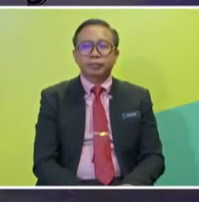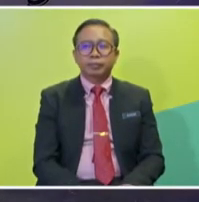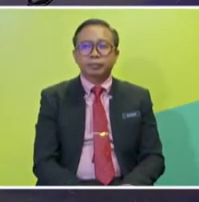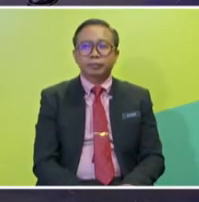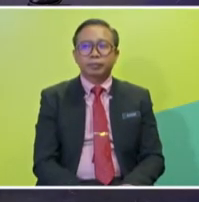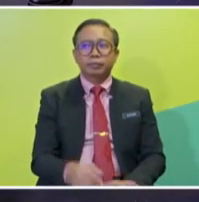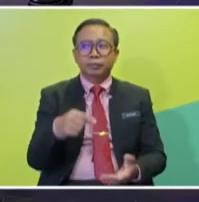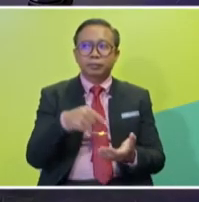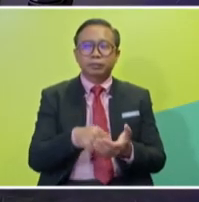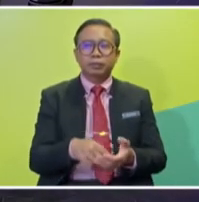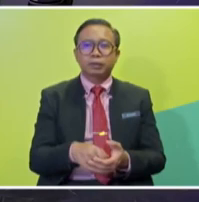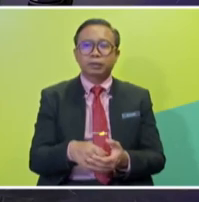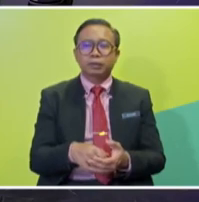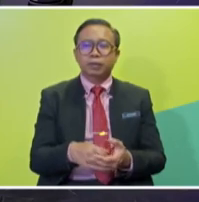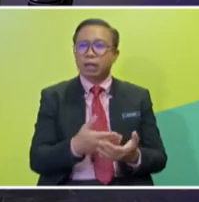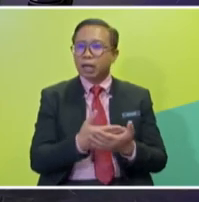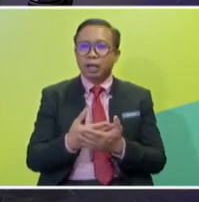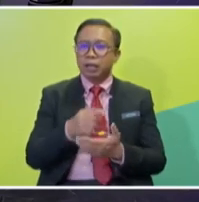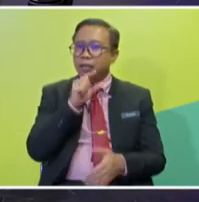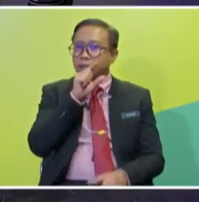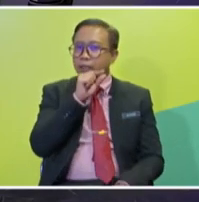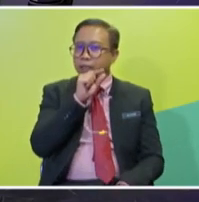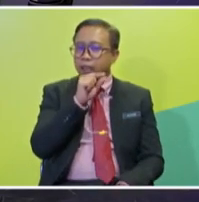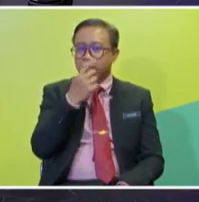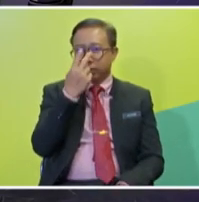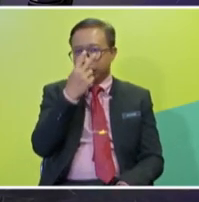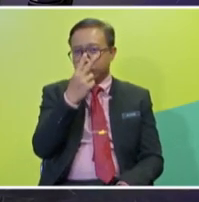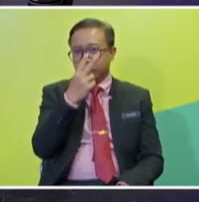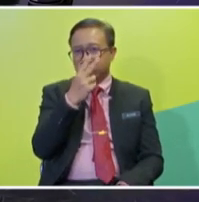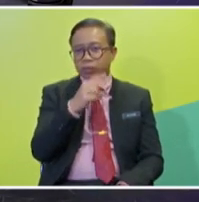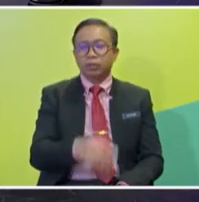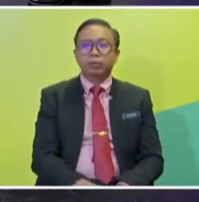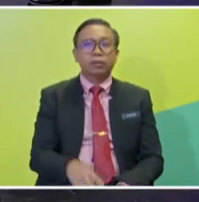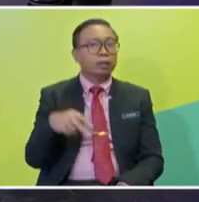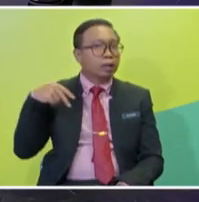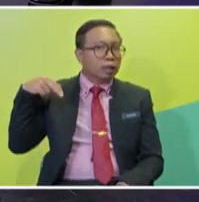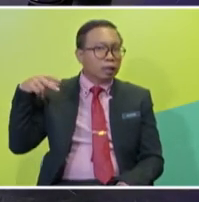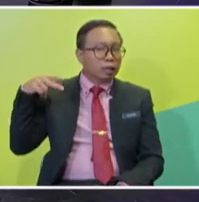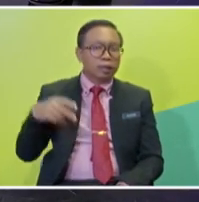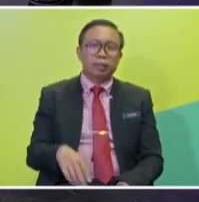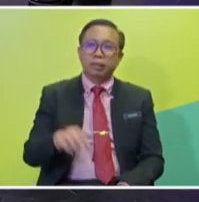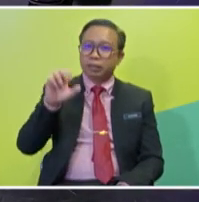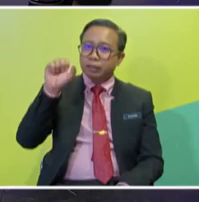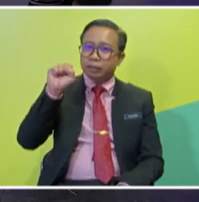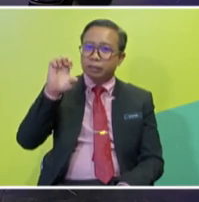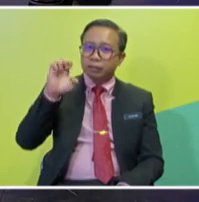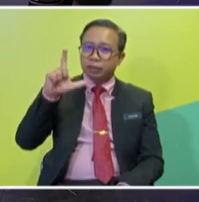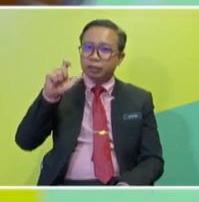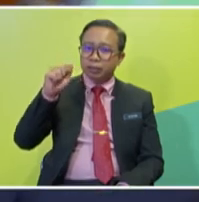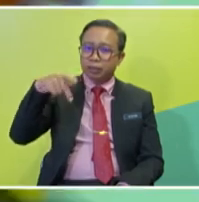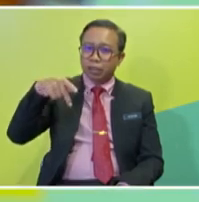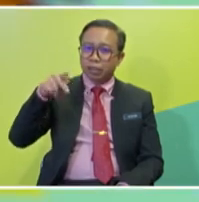inilah anak itik perhatikan pada kakinya ini namanya adalah kaki selaput renang